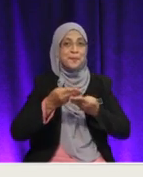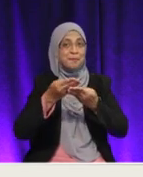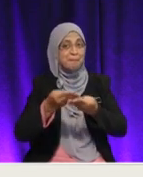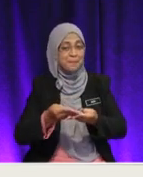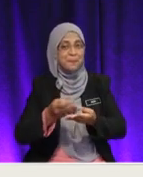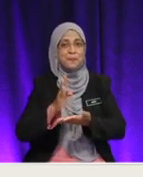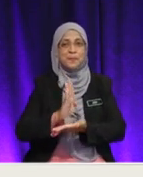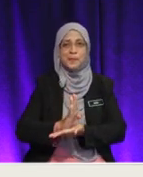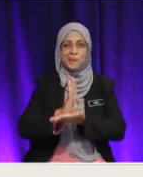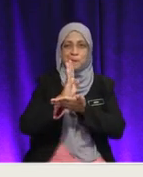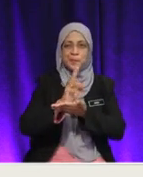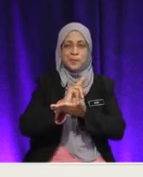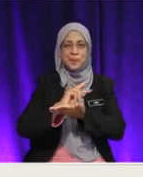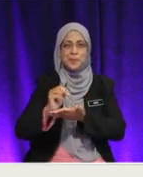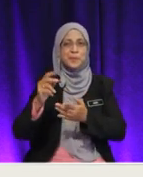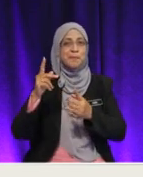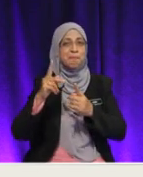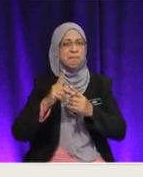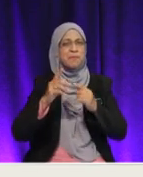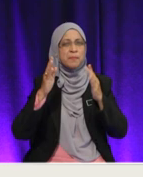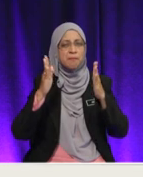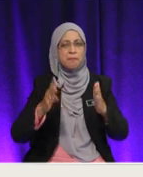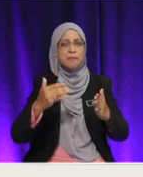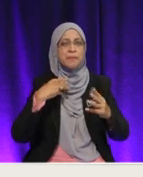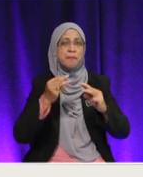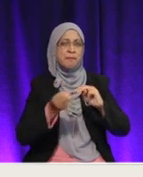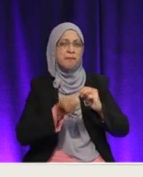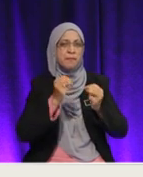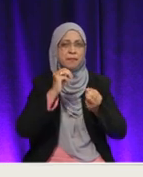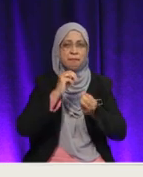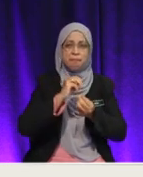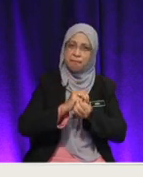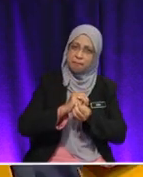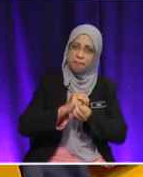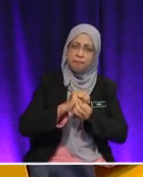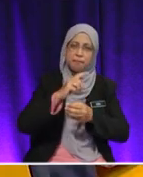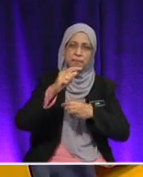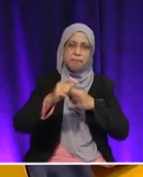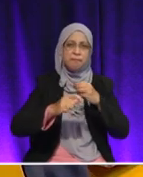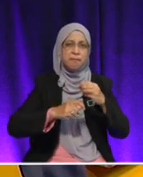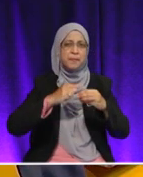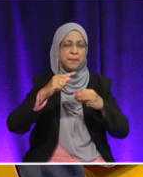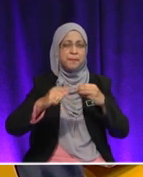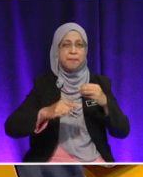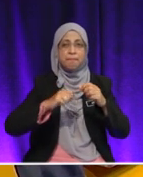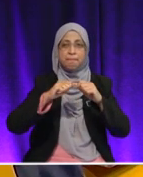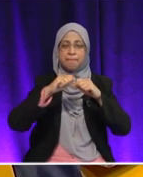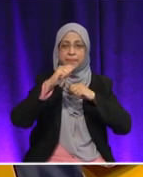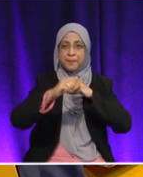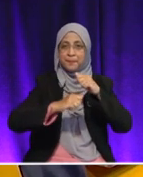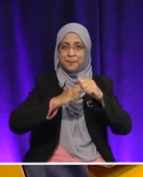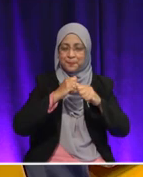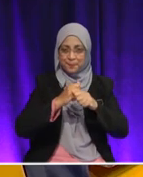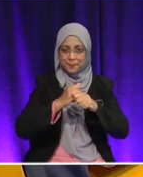kepada mangsa-mangsa yang terlibat dengan bencana alam kita melaksanakan tanggung jawab kita terhadap